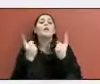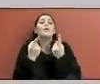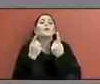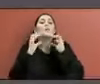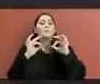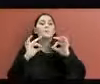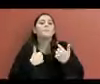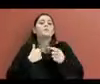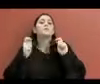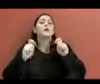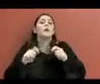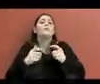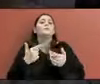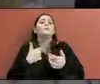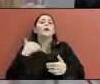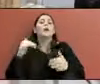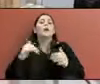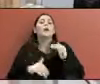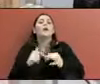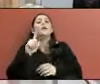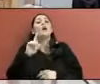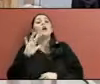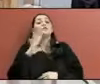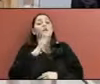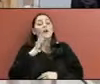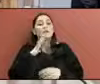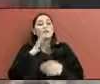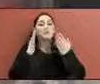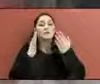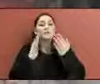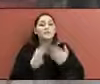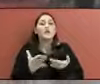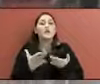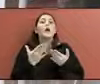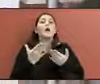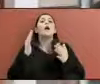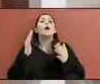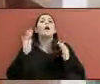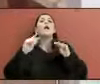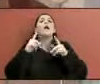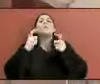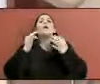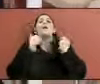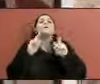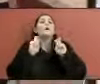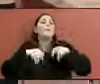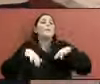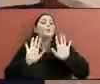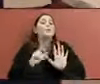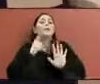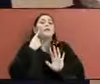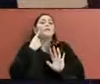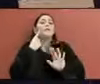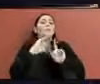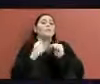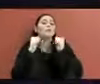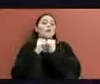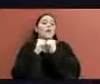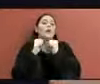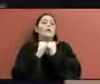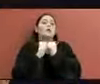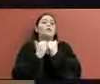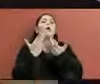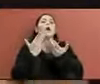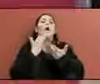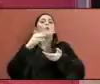bunu. İhtiyacı varsa ve yerine getiremiyorsa devlet onun yanında. Evet. Her türlü hizmetimizi